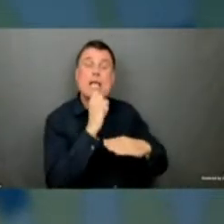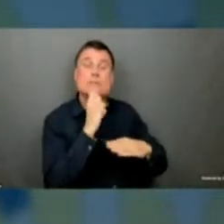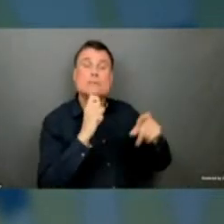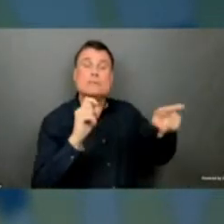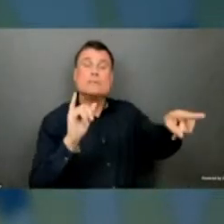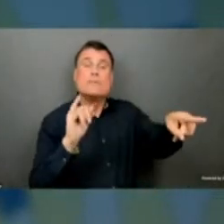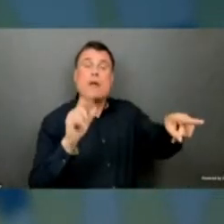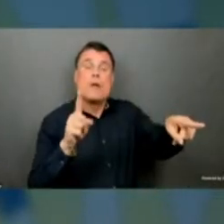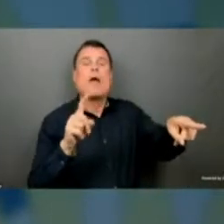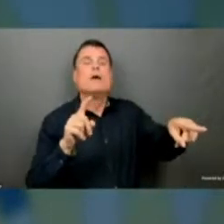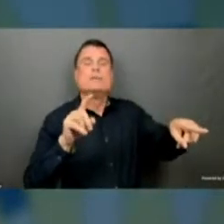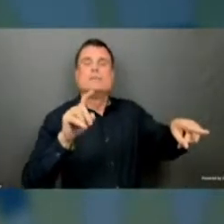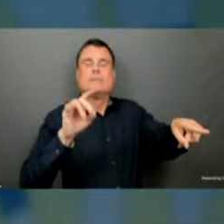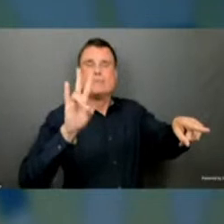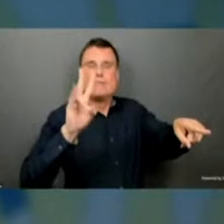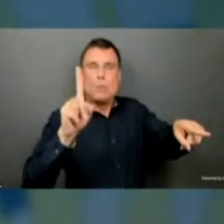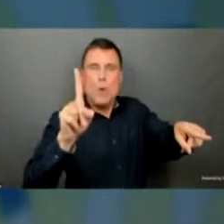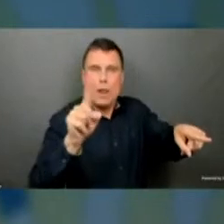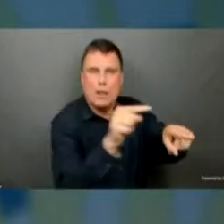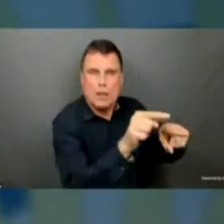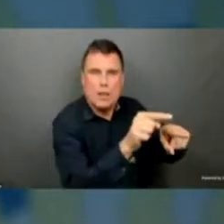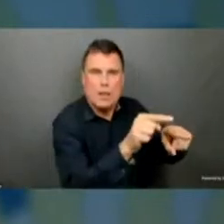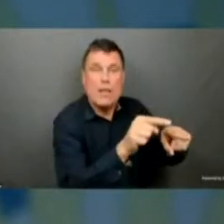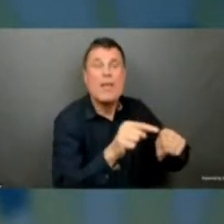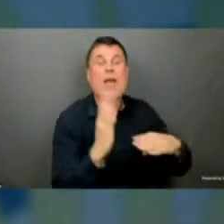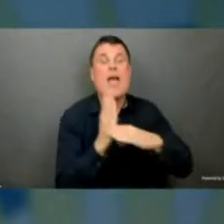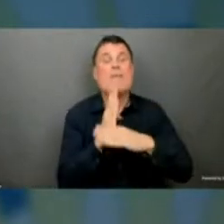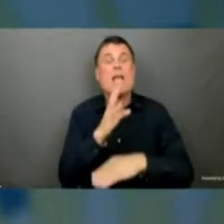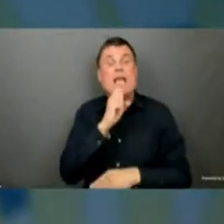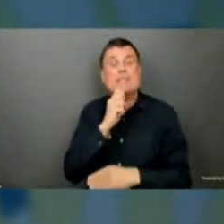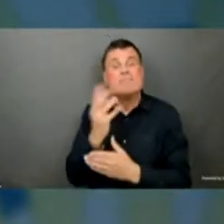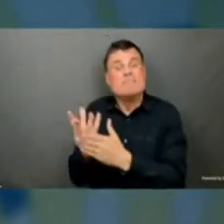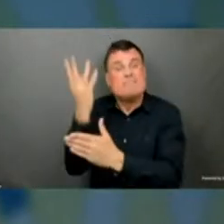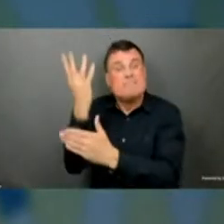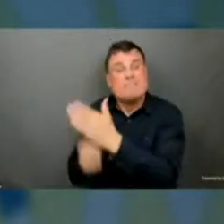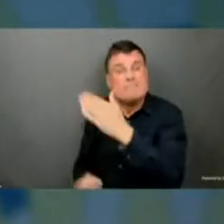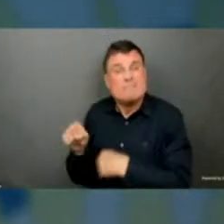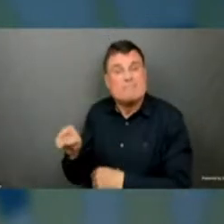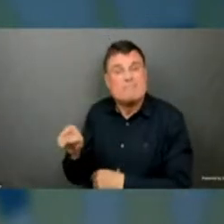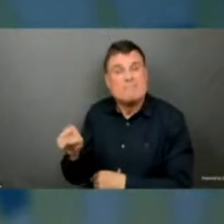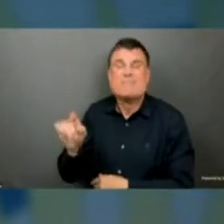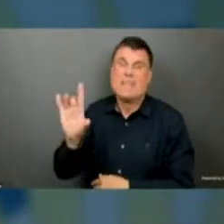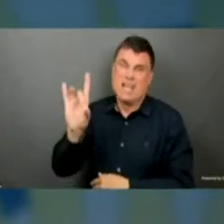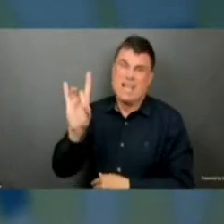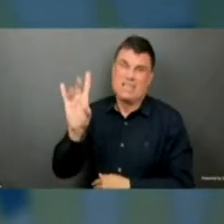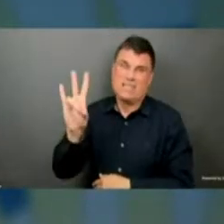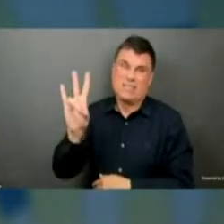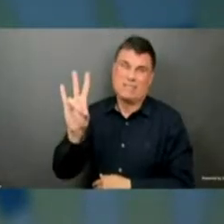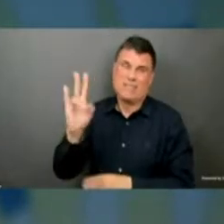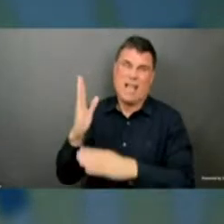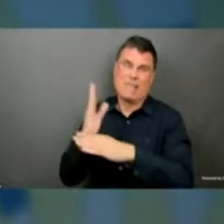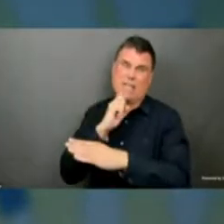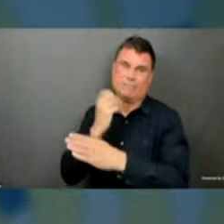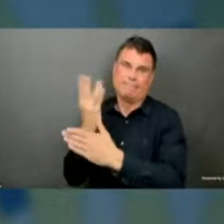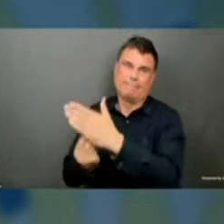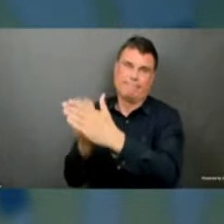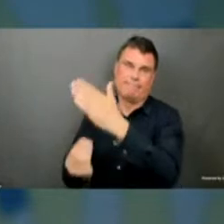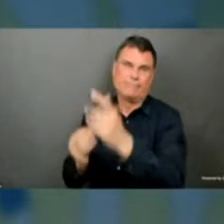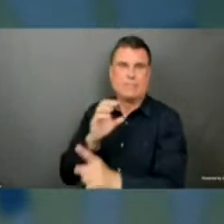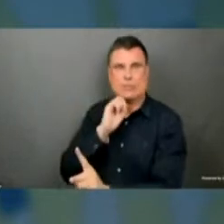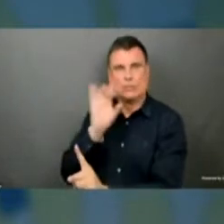针不是说我有获得我有那个免疫了，一定要3周以后，也有1.7%的